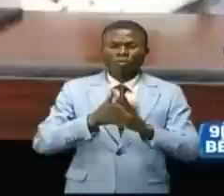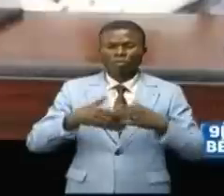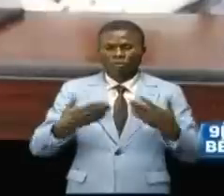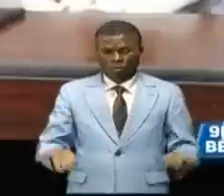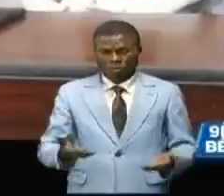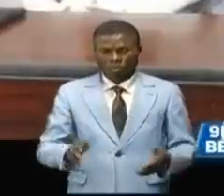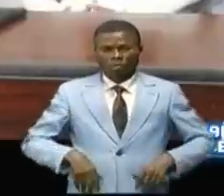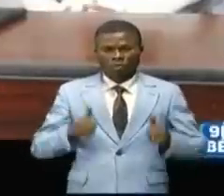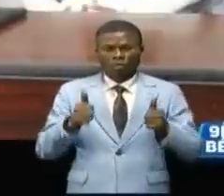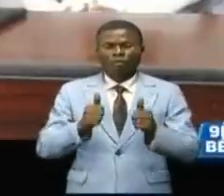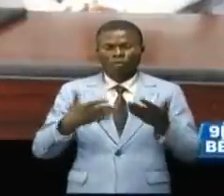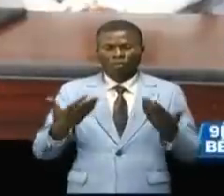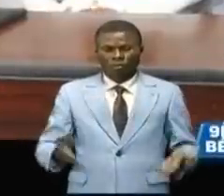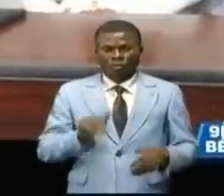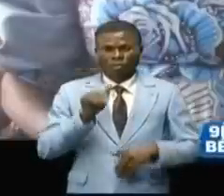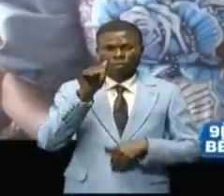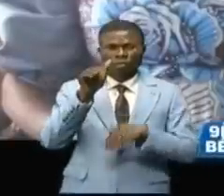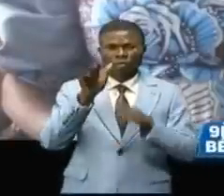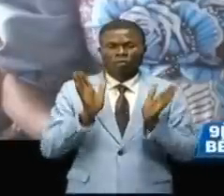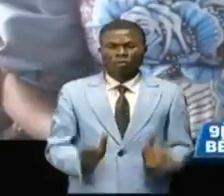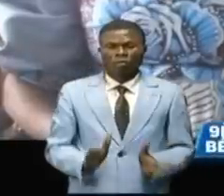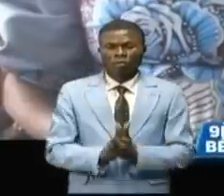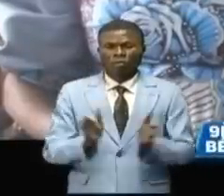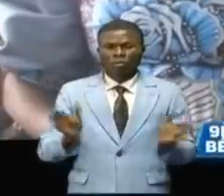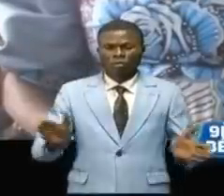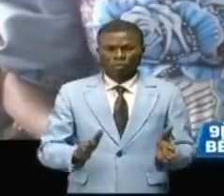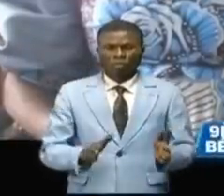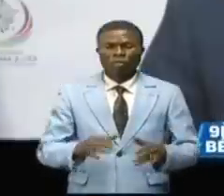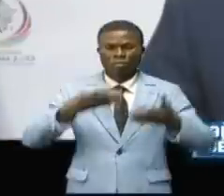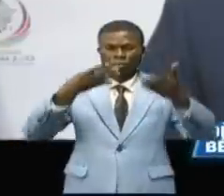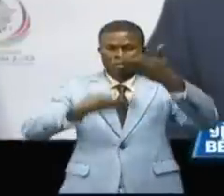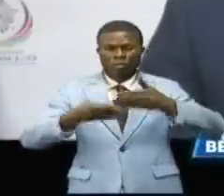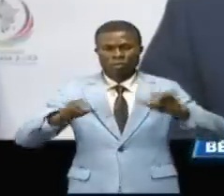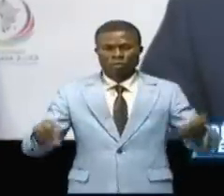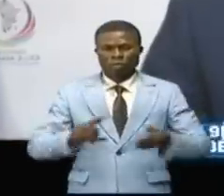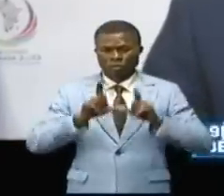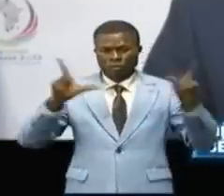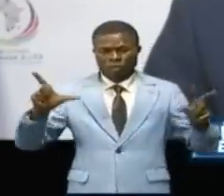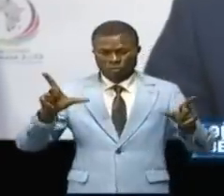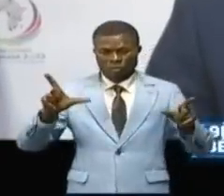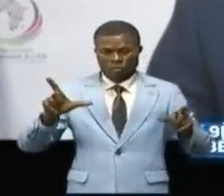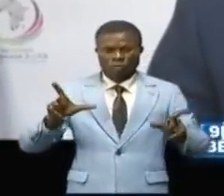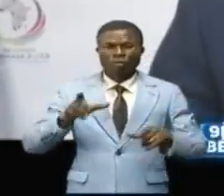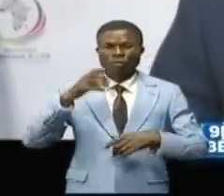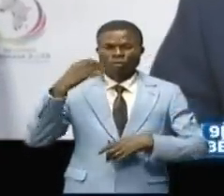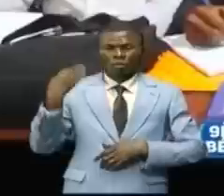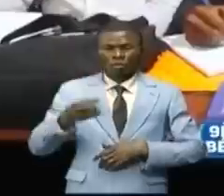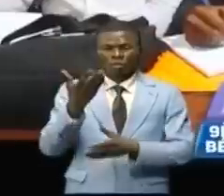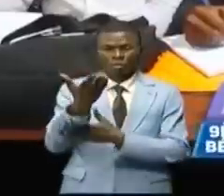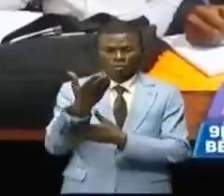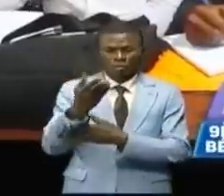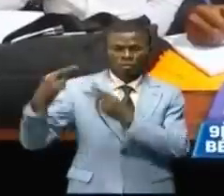savoir-vivre. Le directeur national du 9e Jeu de la francophonie, Isidore Kouandjé, en appelle à la